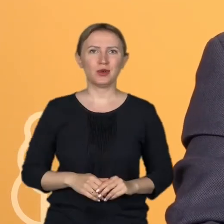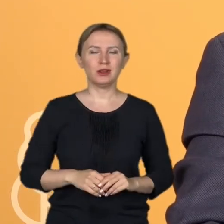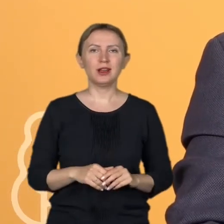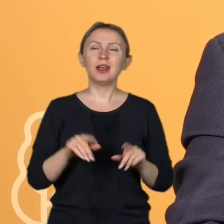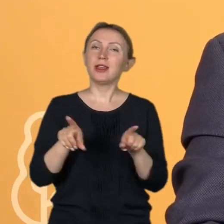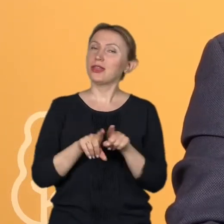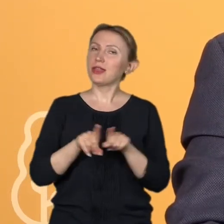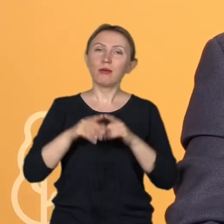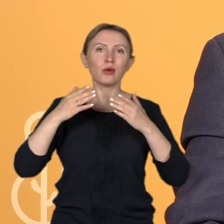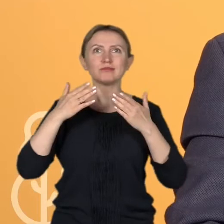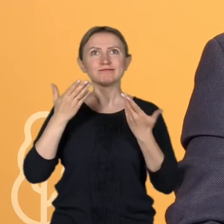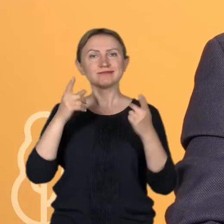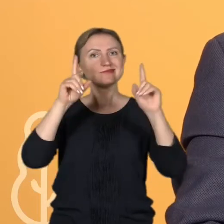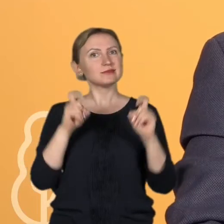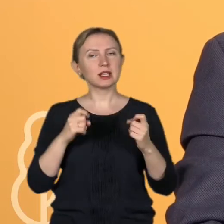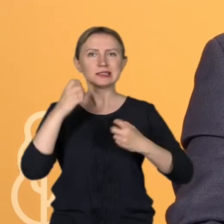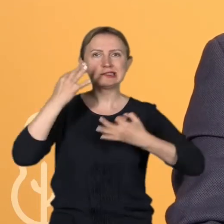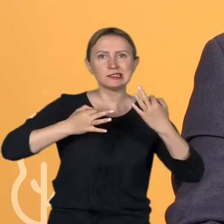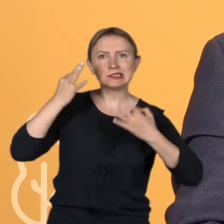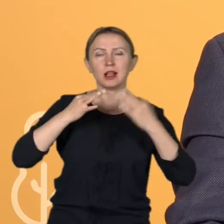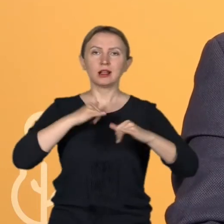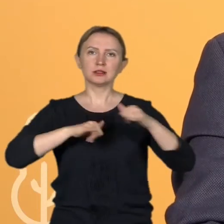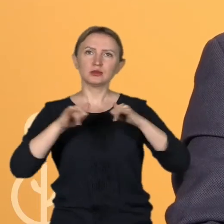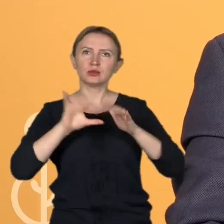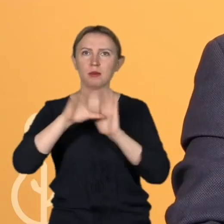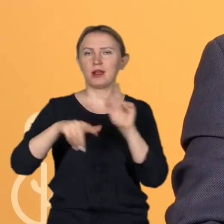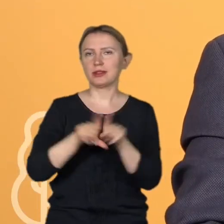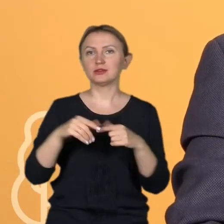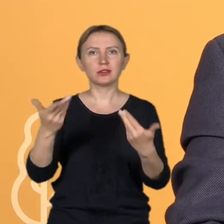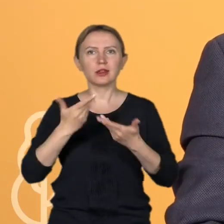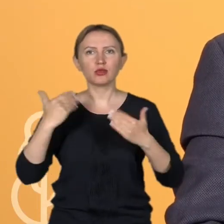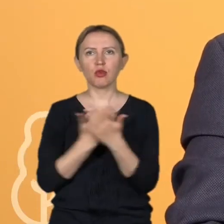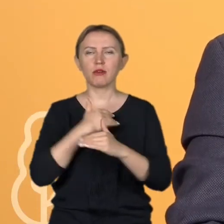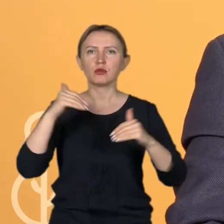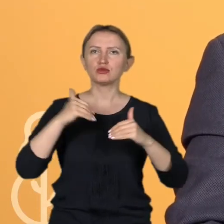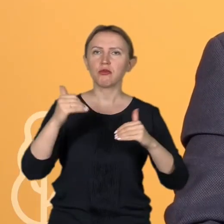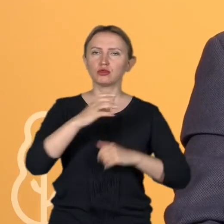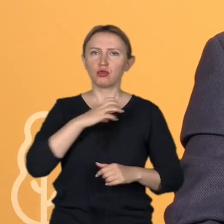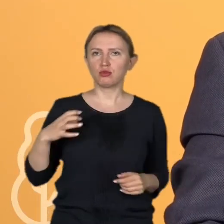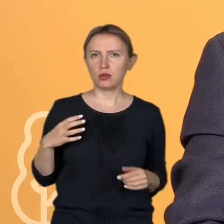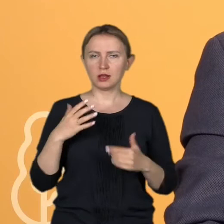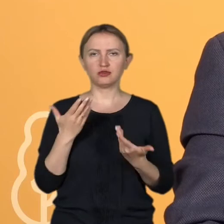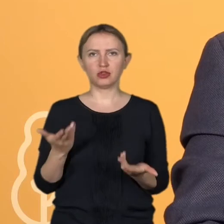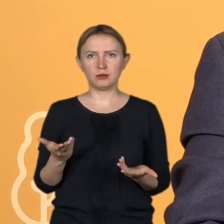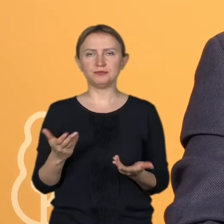pewne dylematy w kwestii zarządzania miastem, ale też pewne nowe możliwości, na przykład gospodarcze,